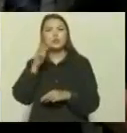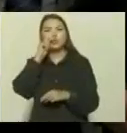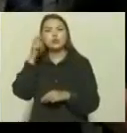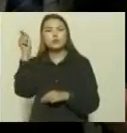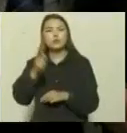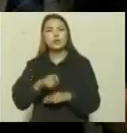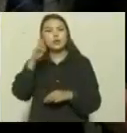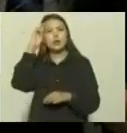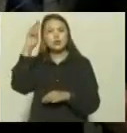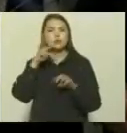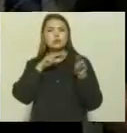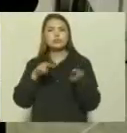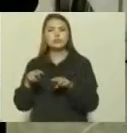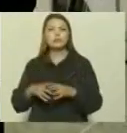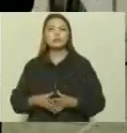прибывший с рабочей поездкой в регион.